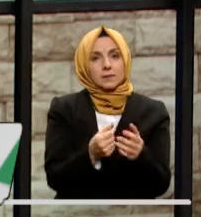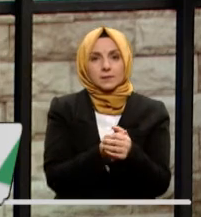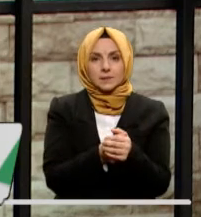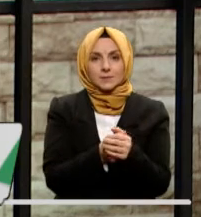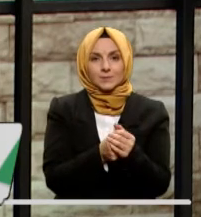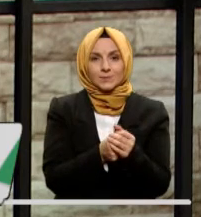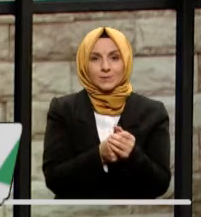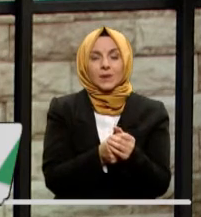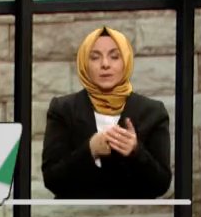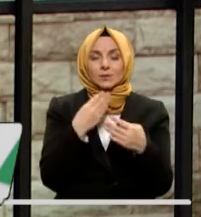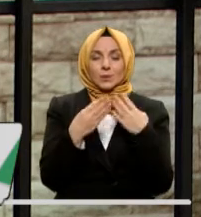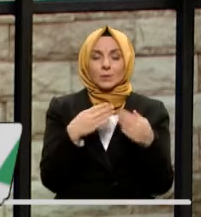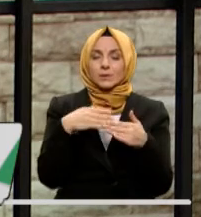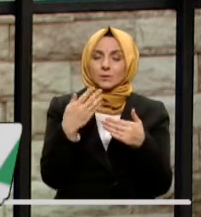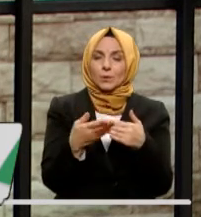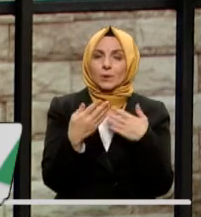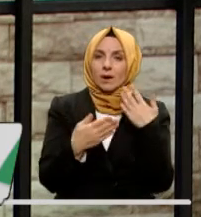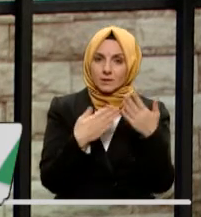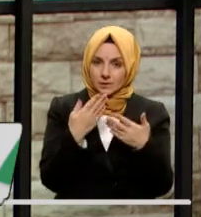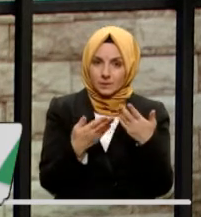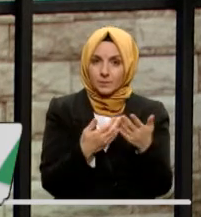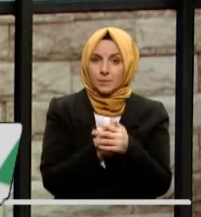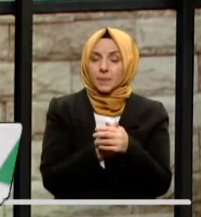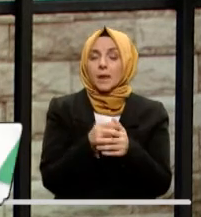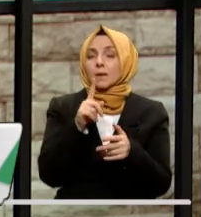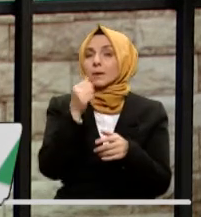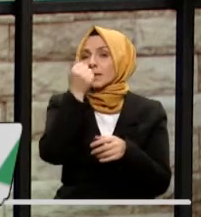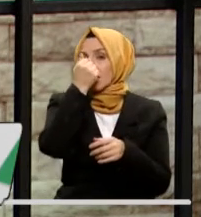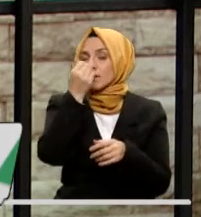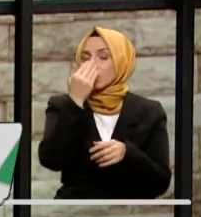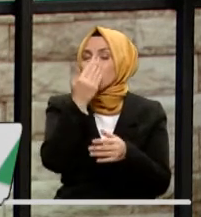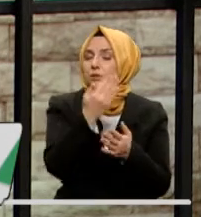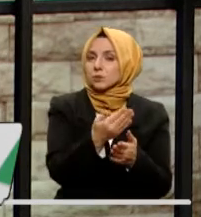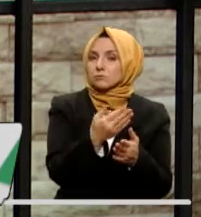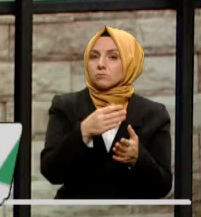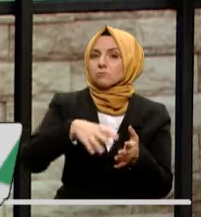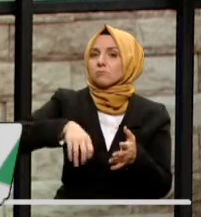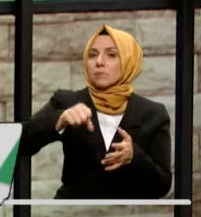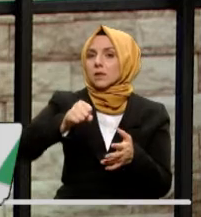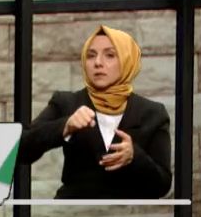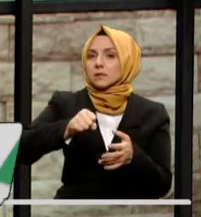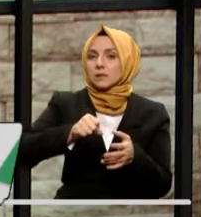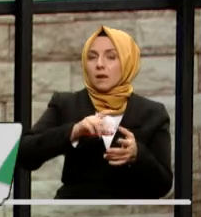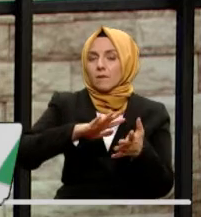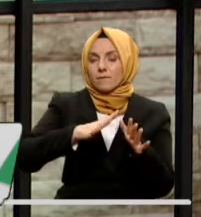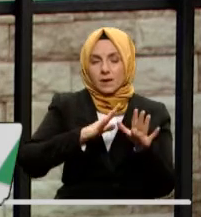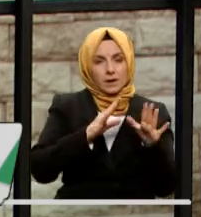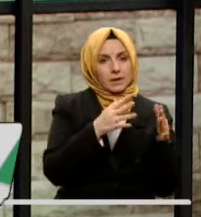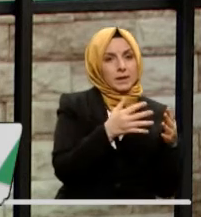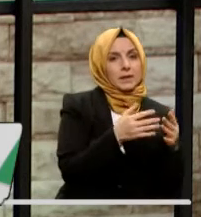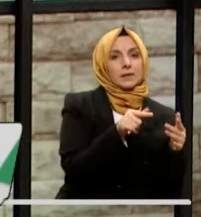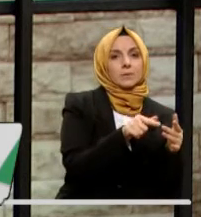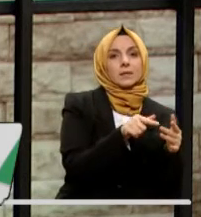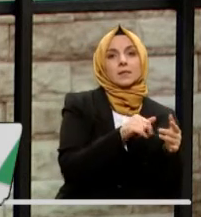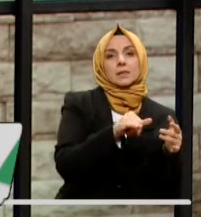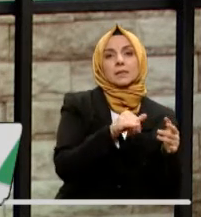inşallah sohbetin hala noktalarında bir bu boş merkezine bir kan bağış ekibi ne geldiğiniz zaman